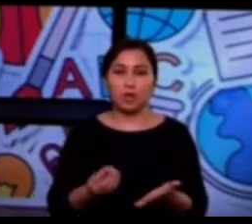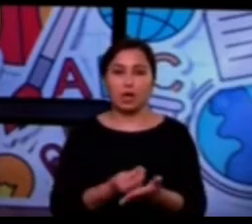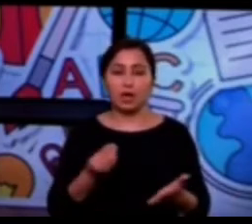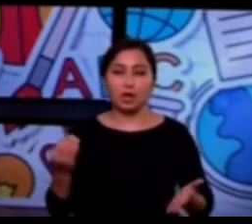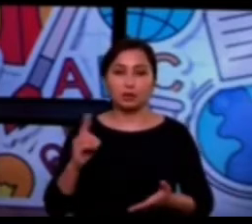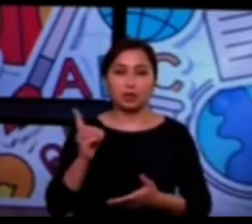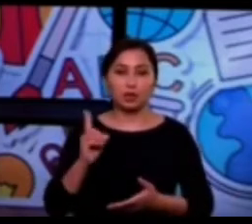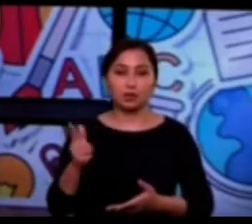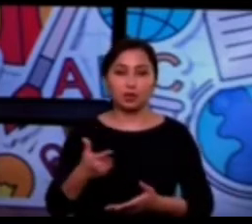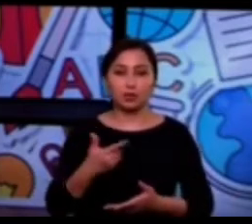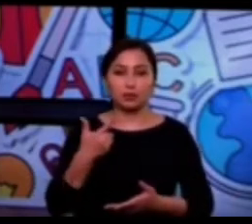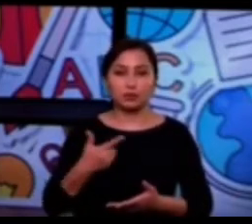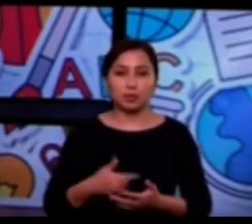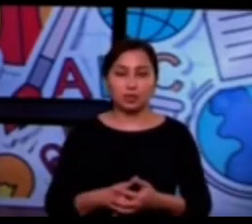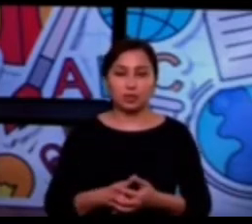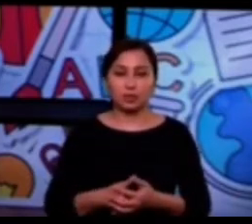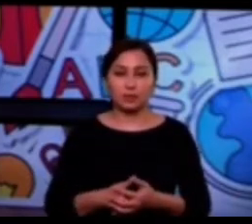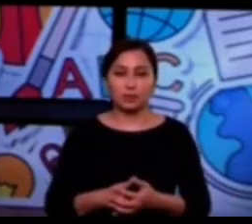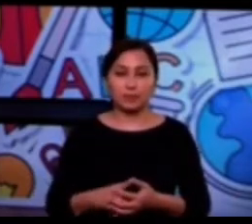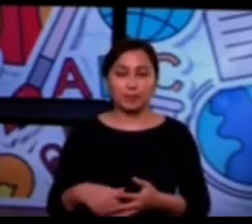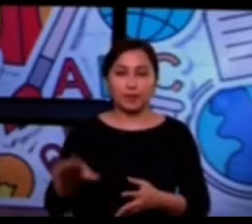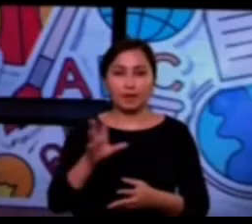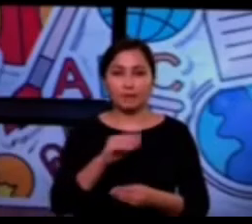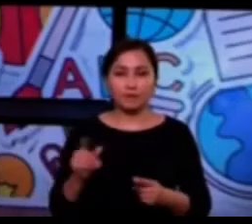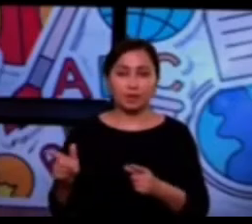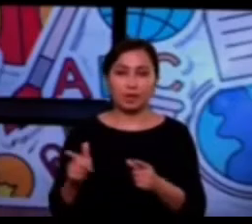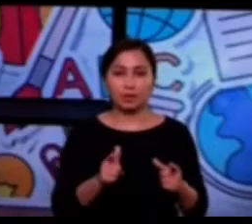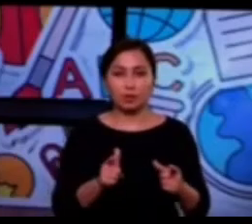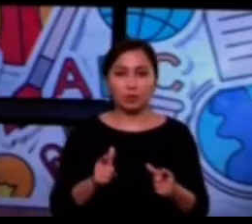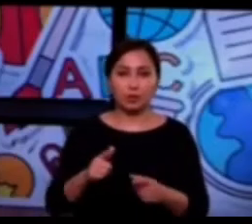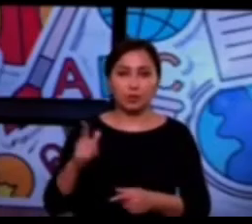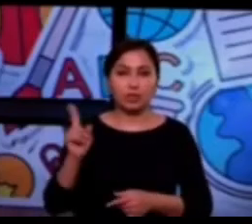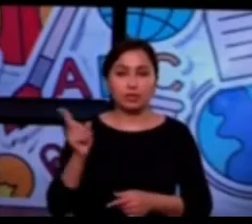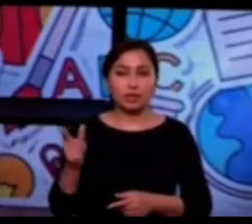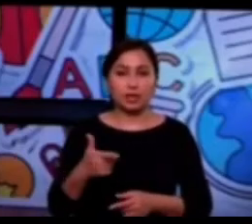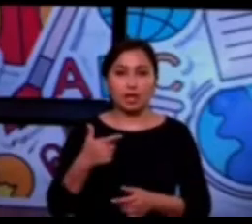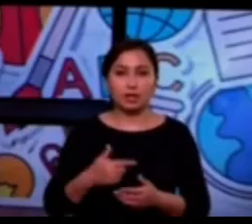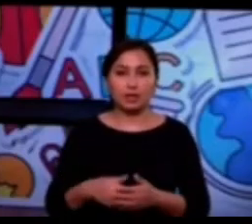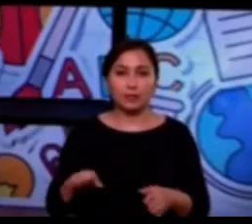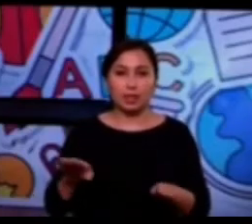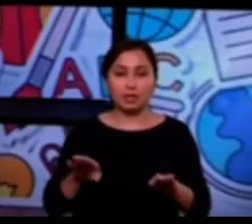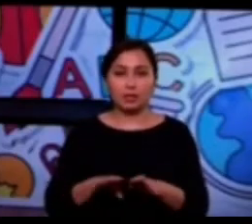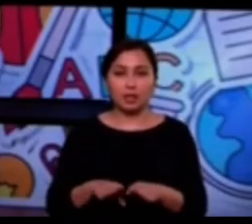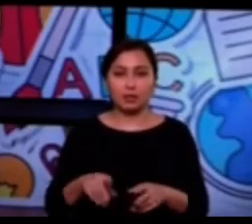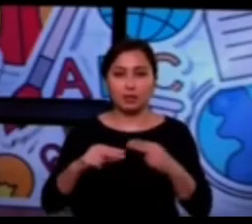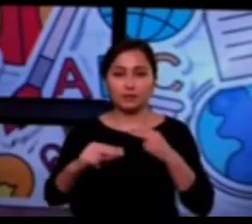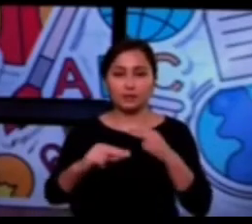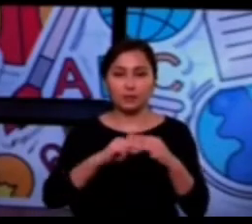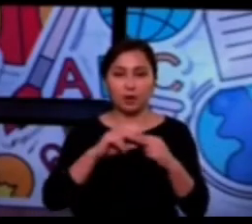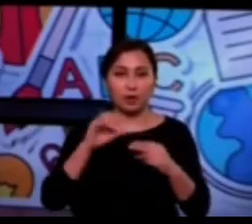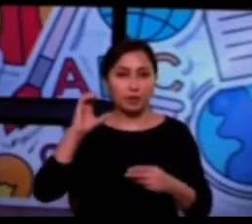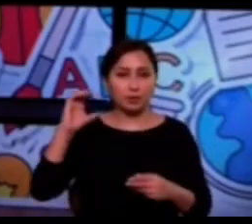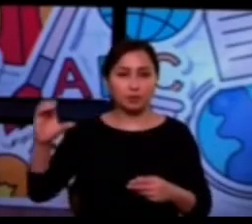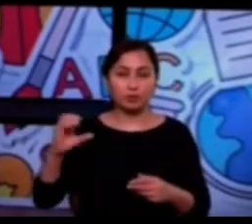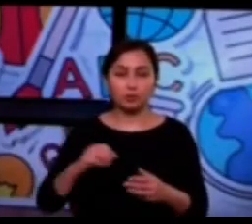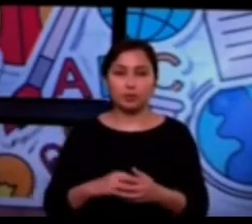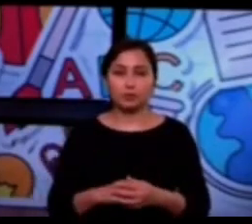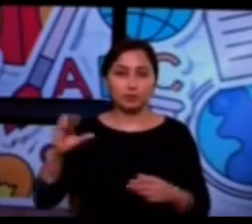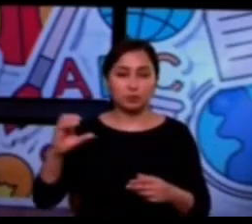отгадаем загадки. Вы готовы отгадывать загадки? Тогда внимательно